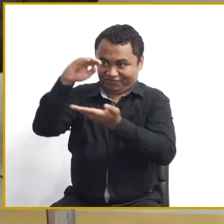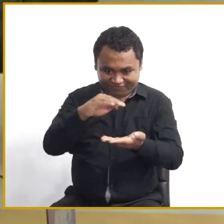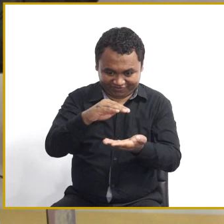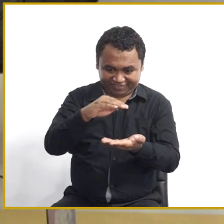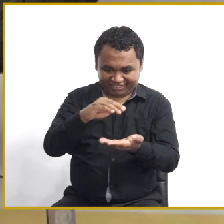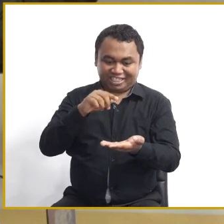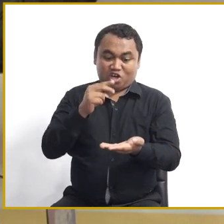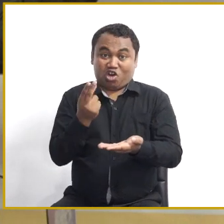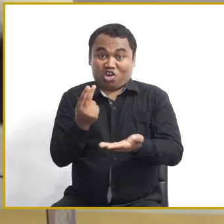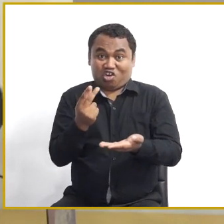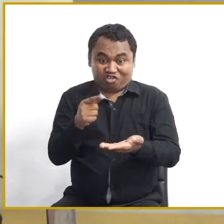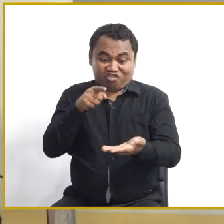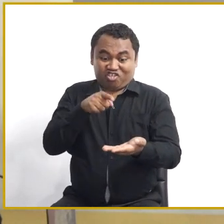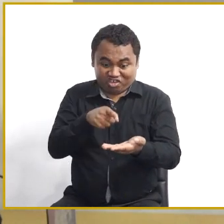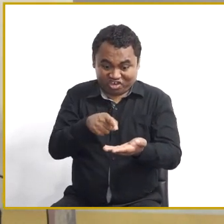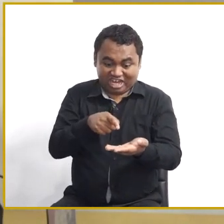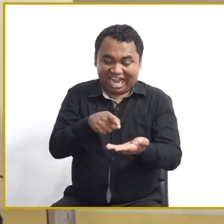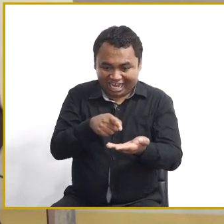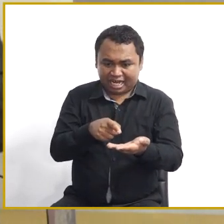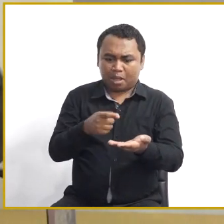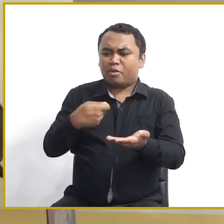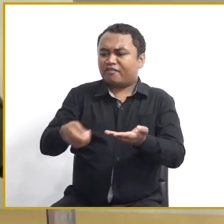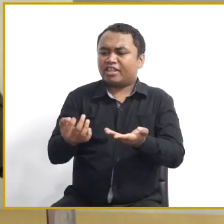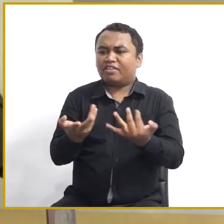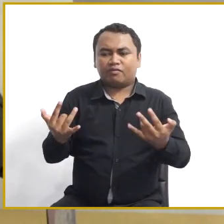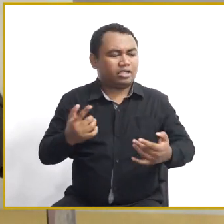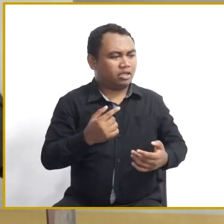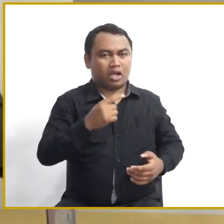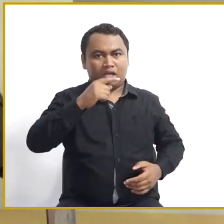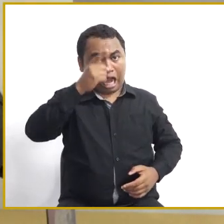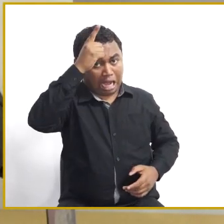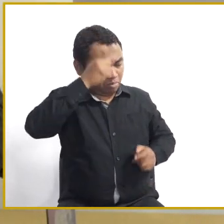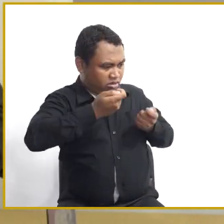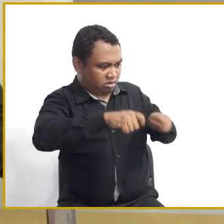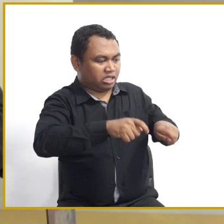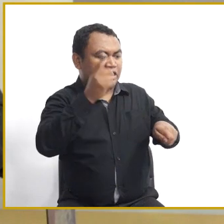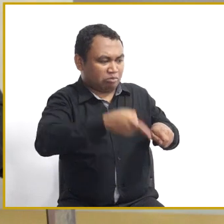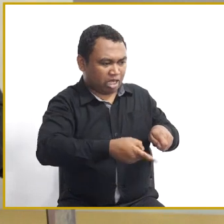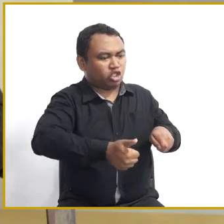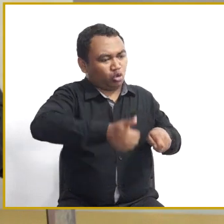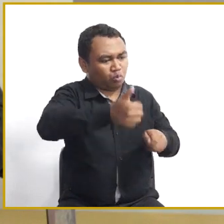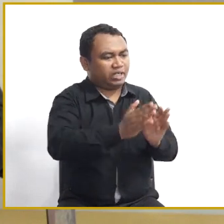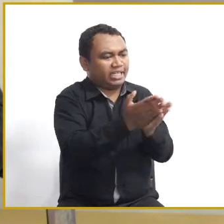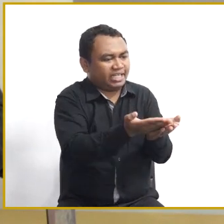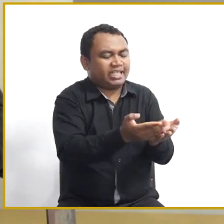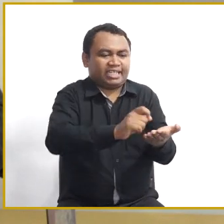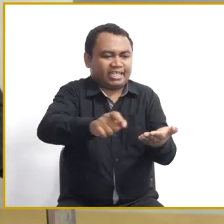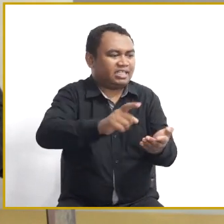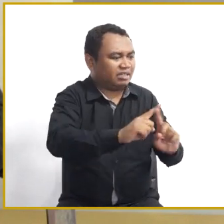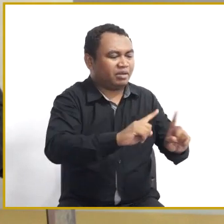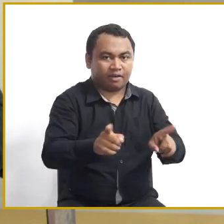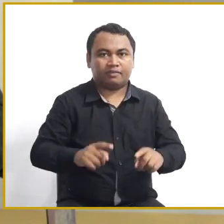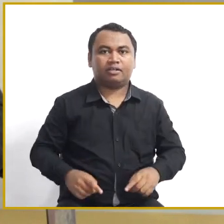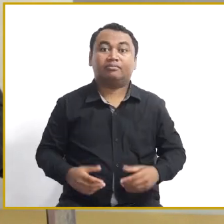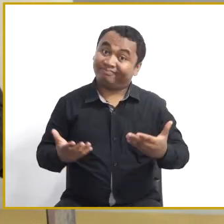am'le vola nitrosaintsika Dia antara orang yang projekan, fang karaman gardian,